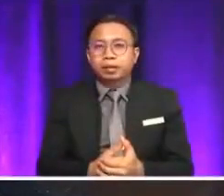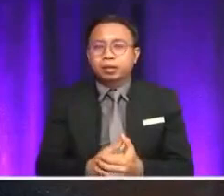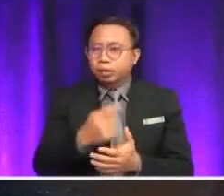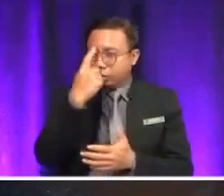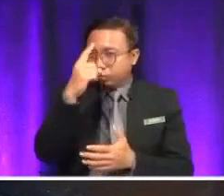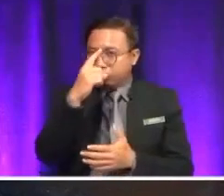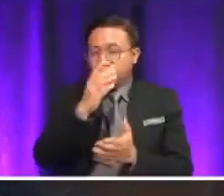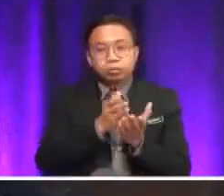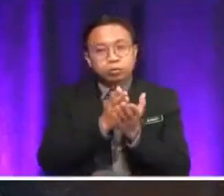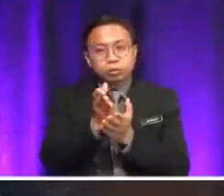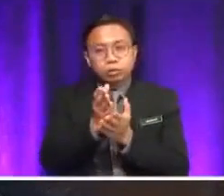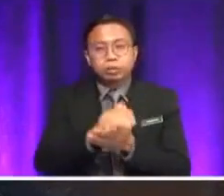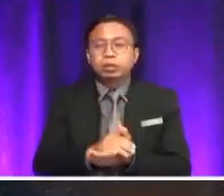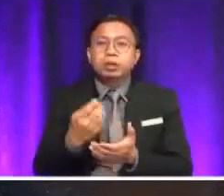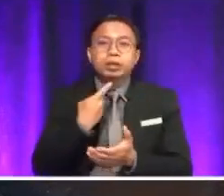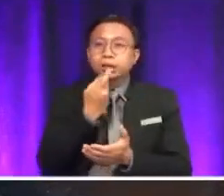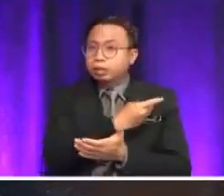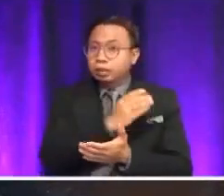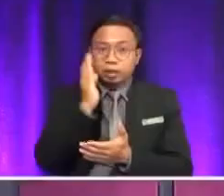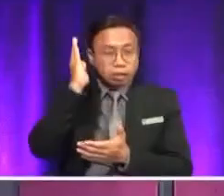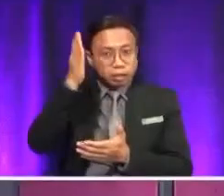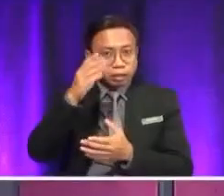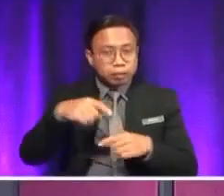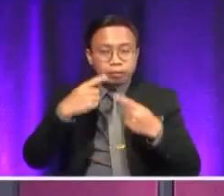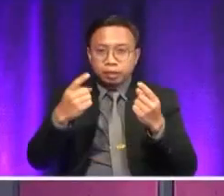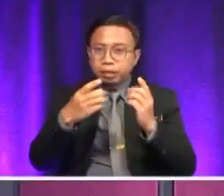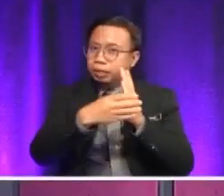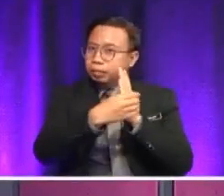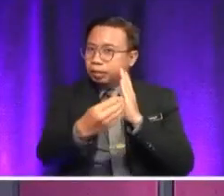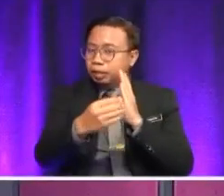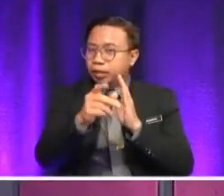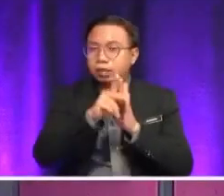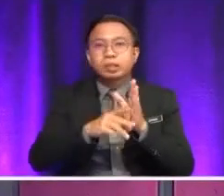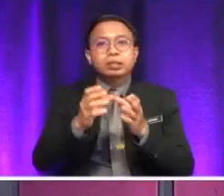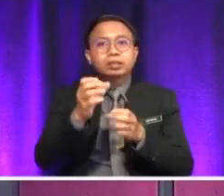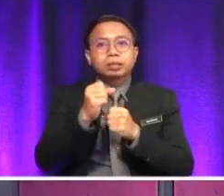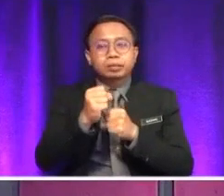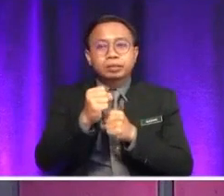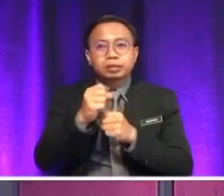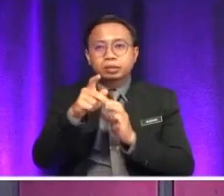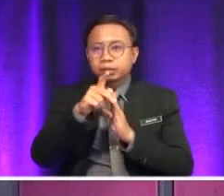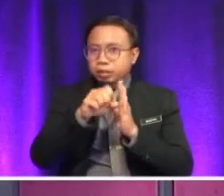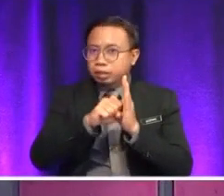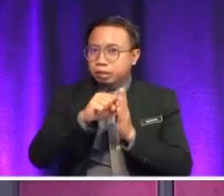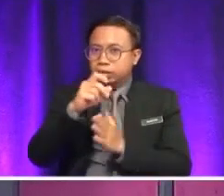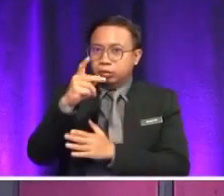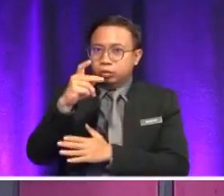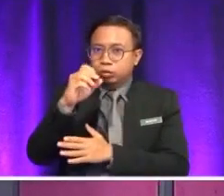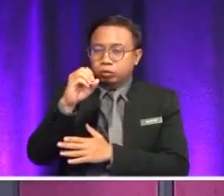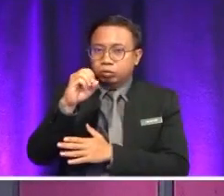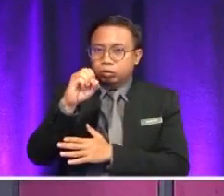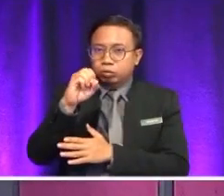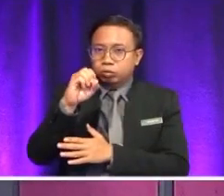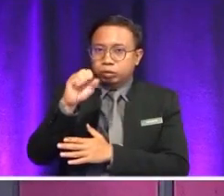Untuk seterusnya, okey, kita akan pergi kepada kemahiran kecekapan psikososial. Okey. Apakah itu kecekapan